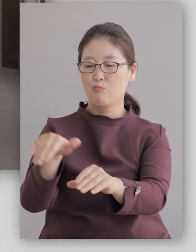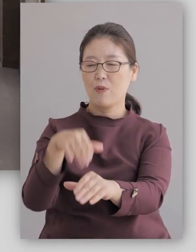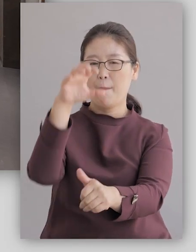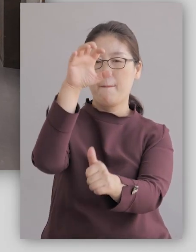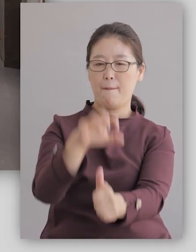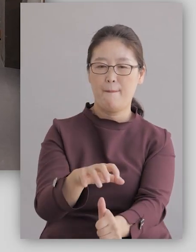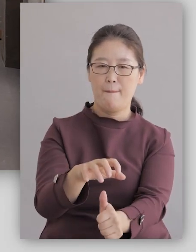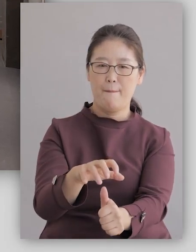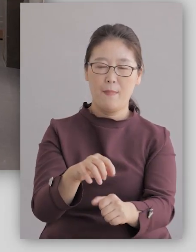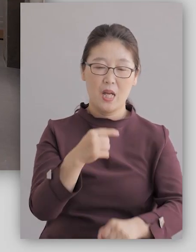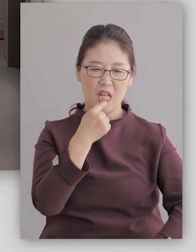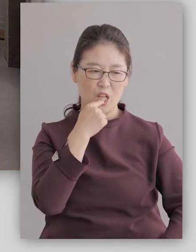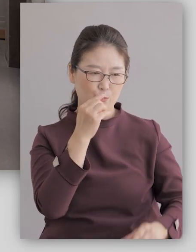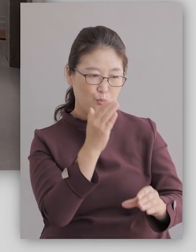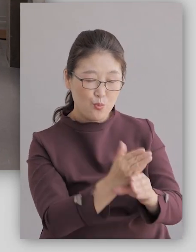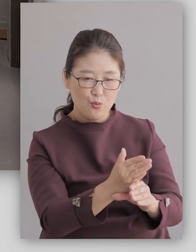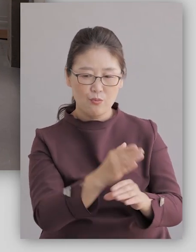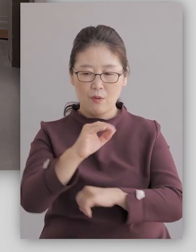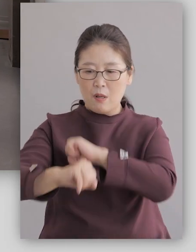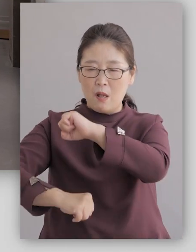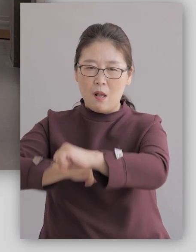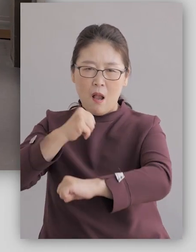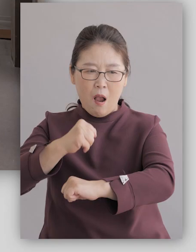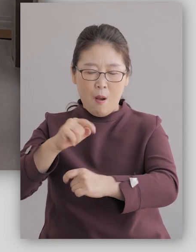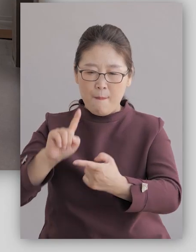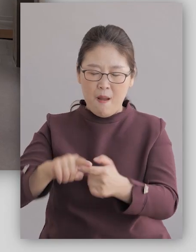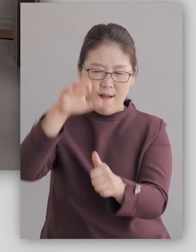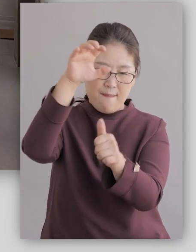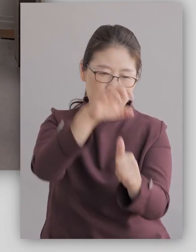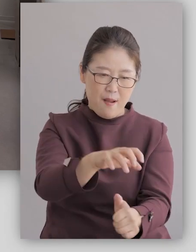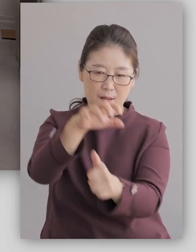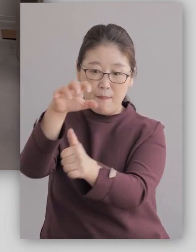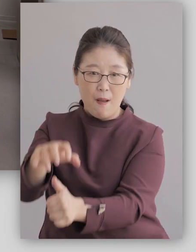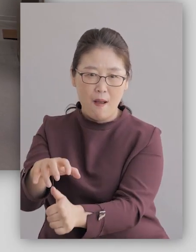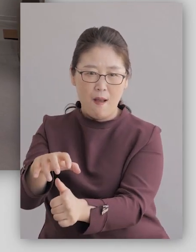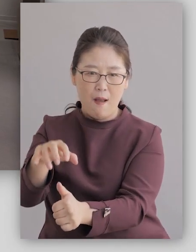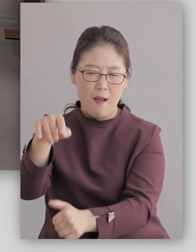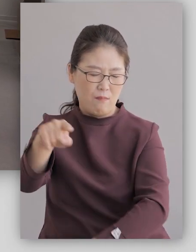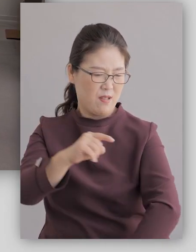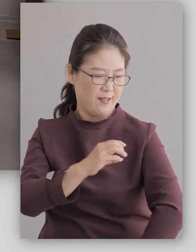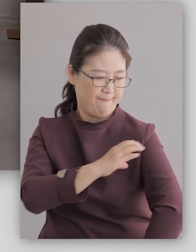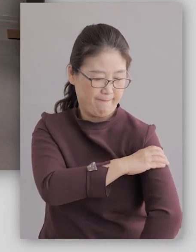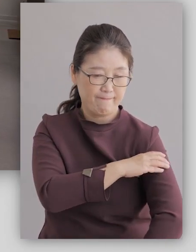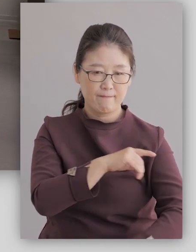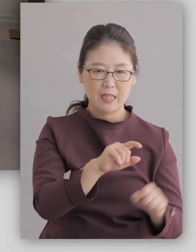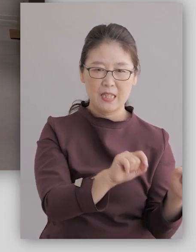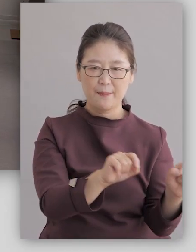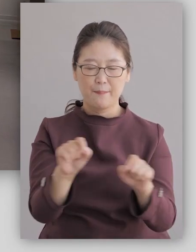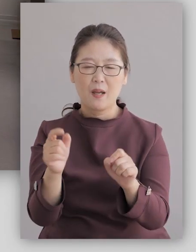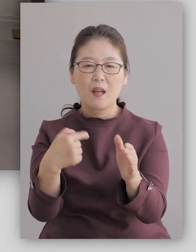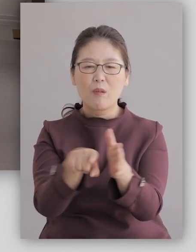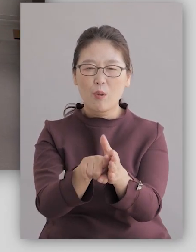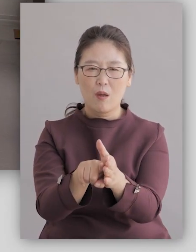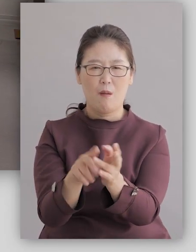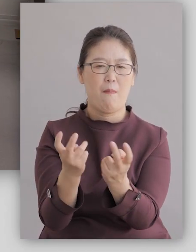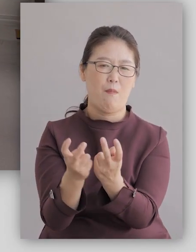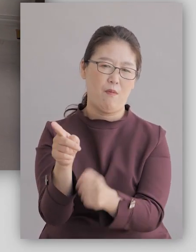됩니다. 민주화와 자유에 대한 억압이 정권을 더 연장시키기 위해서 사회적으로 대두가